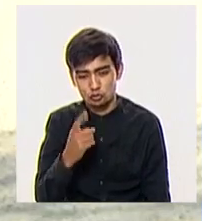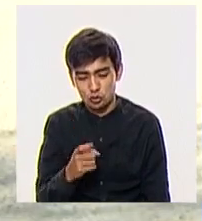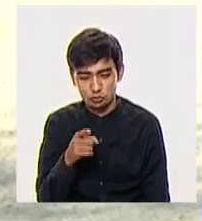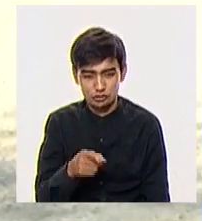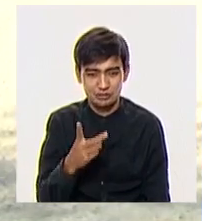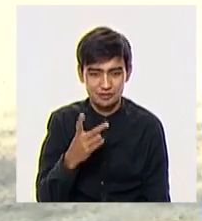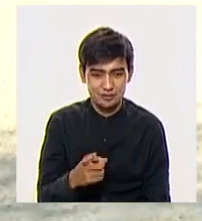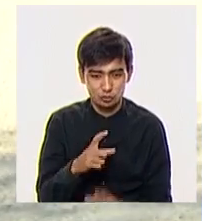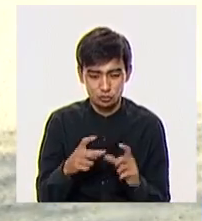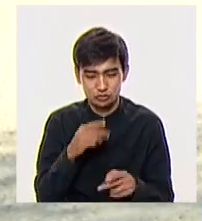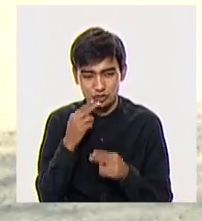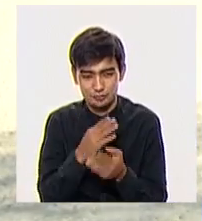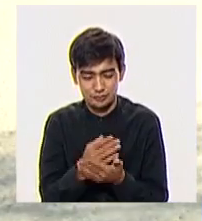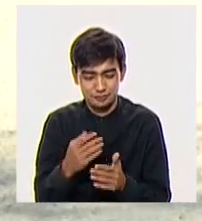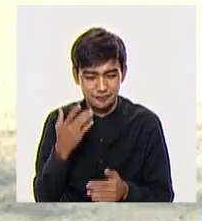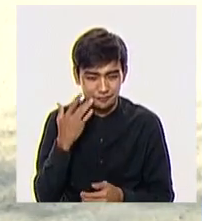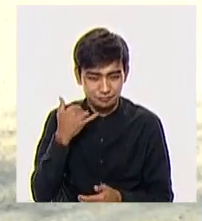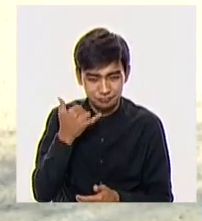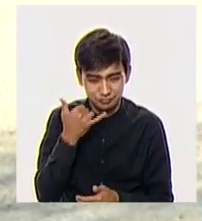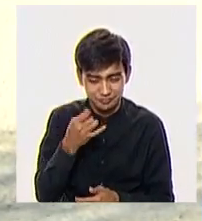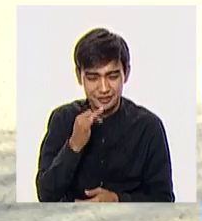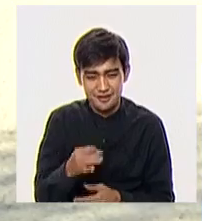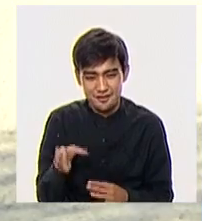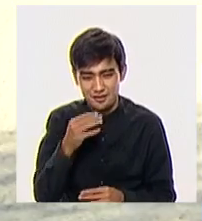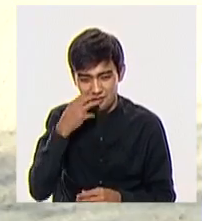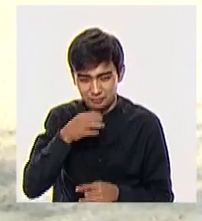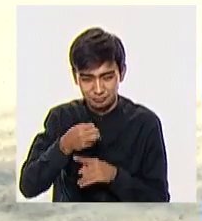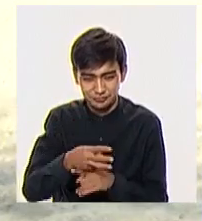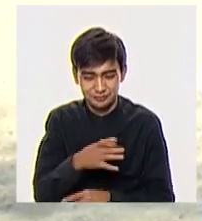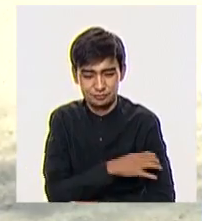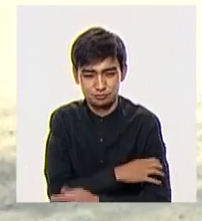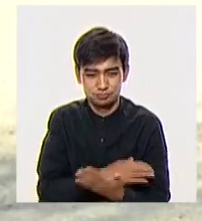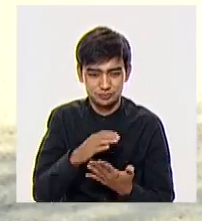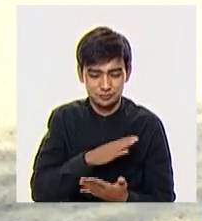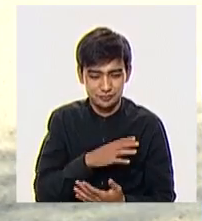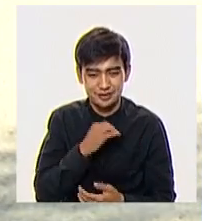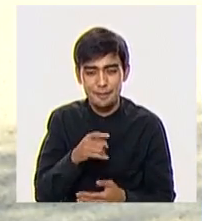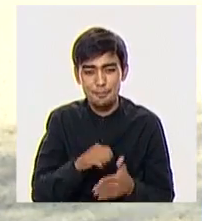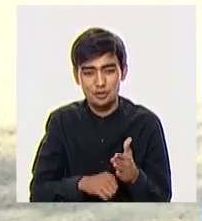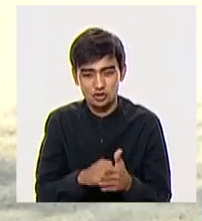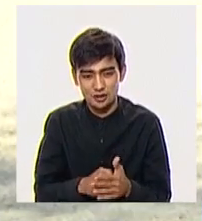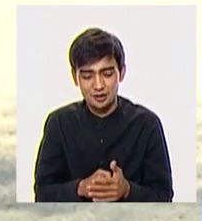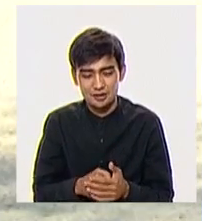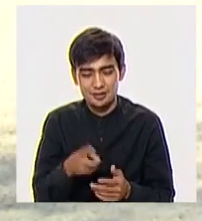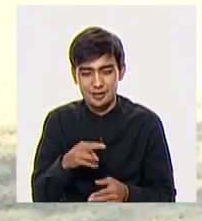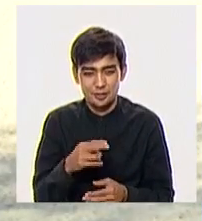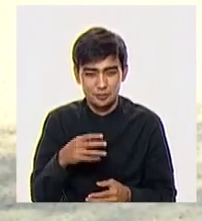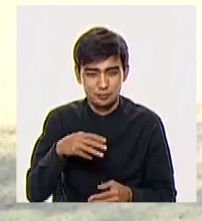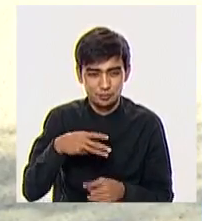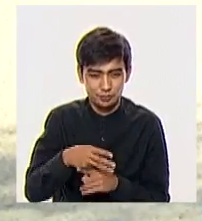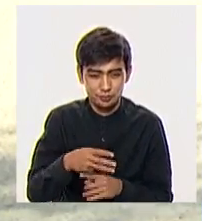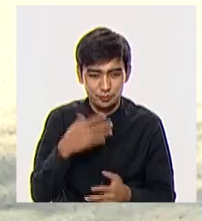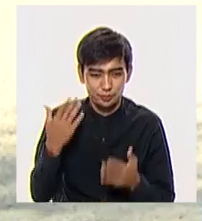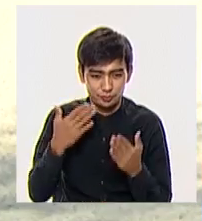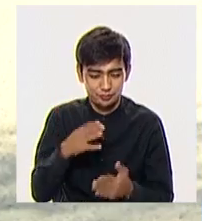1100-1200. Күніне 1100-1200 шақырту түсіп жатыр. Көбінің қатты ыстықтан қызуы көтерілгендер. Бұған себеп жансақтау үшін салқындатқыштың астында